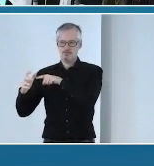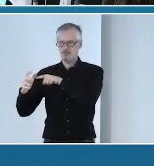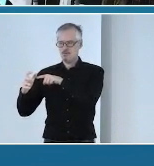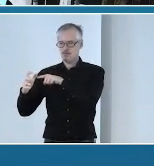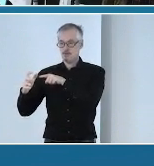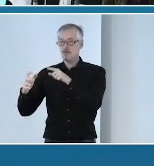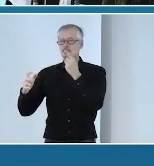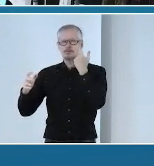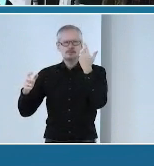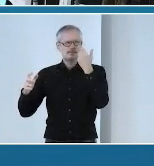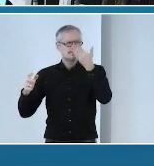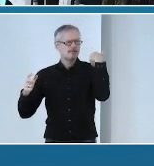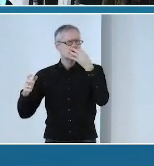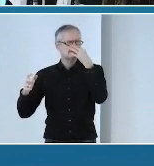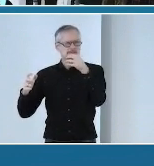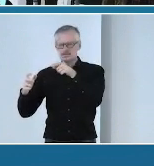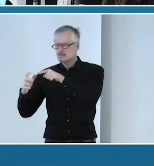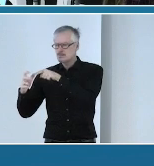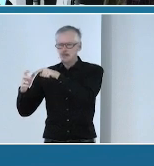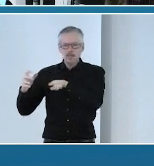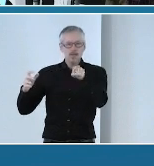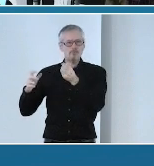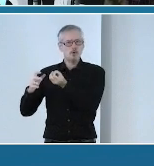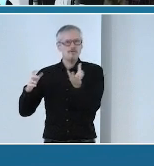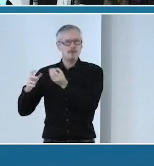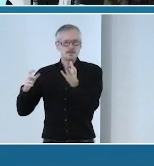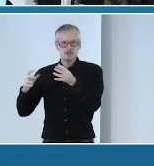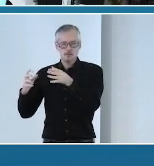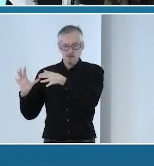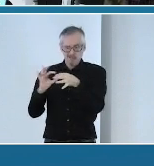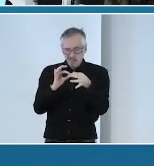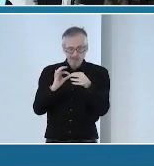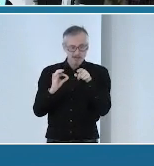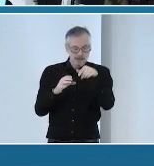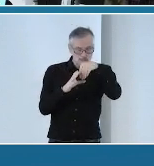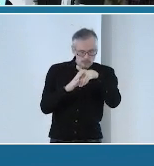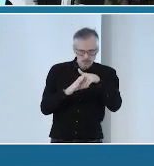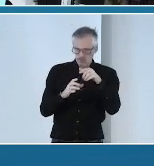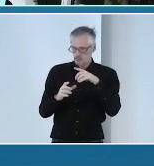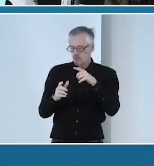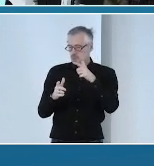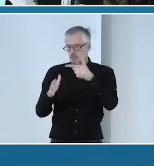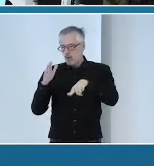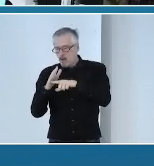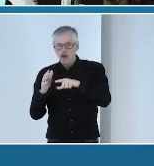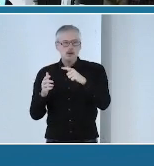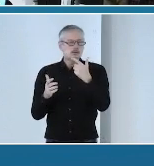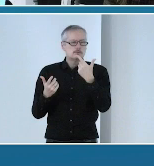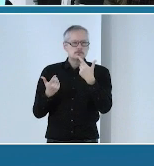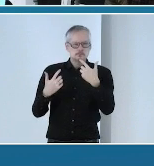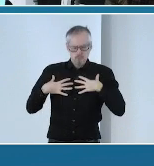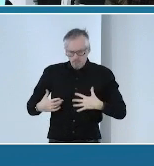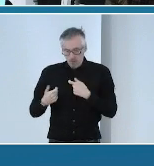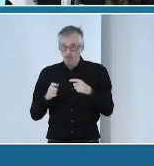cette interrelation très étroite entre affectivité et vestibule. Et on ne sait